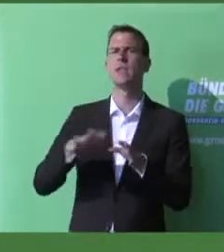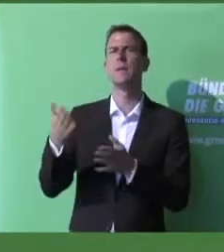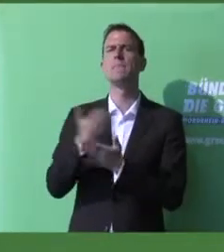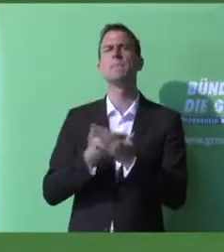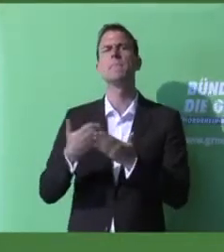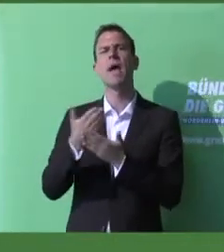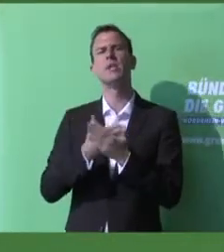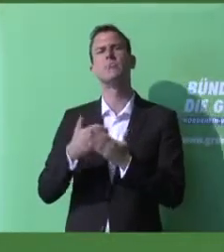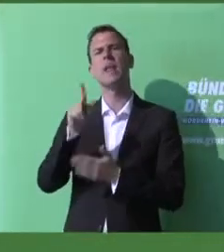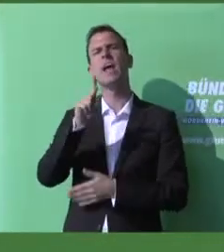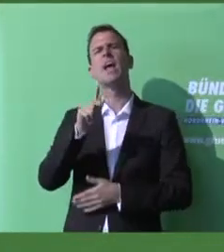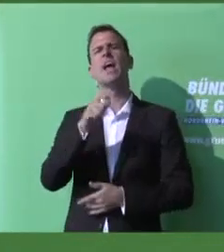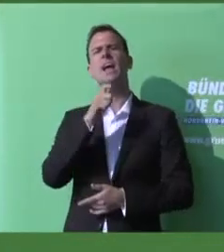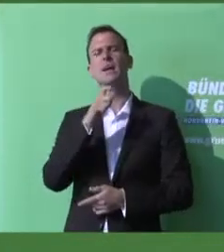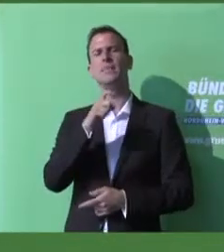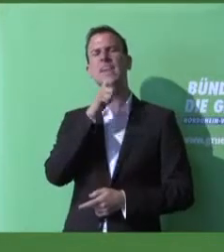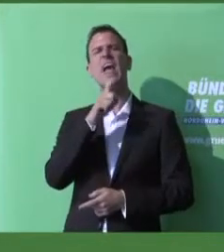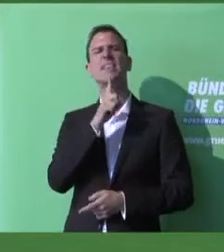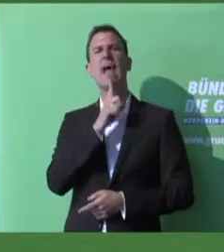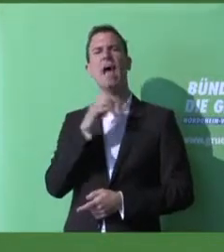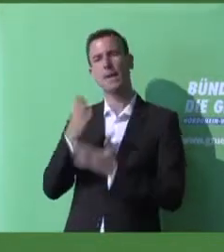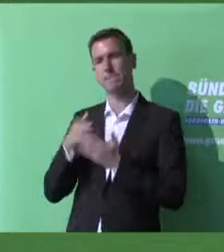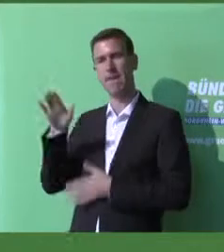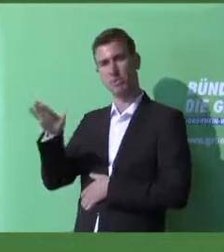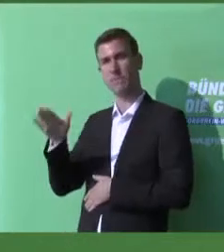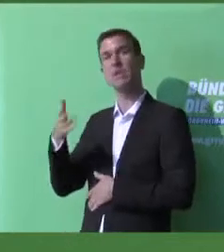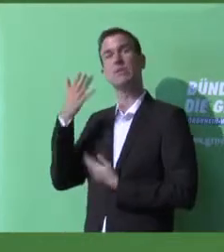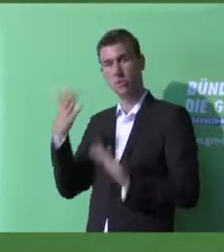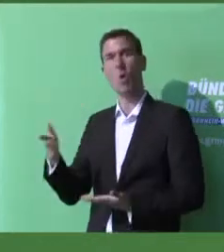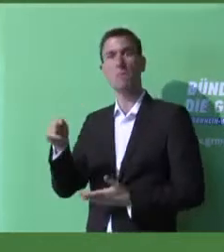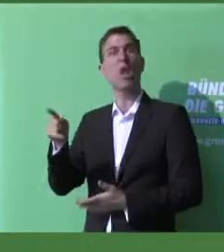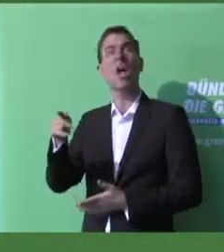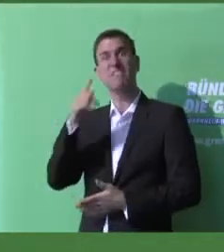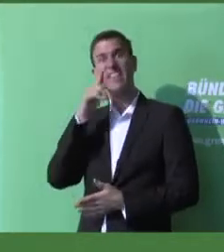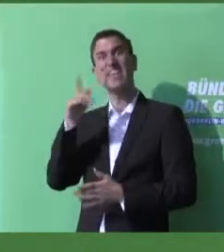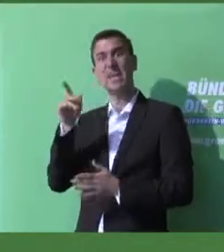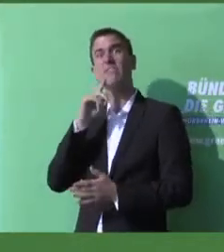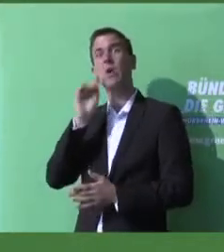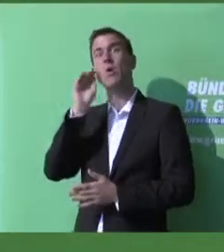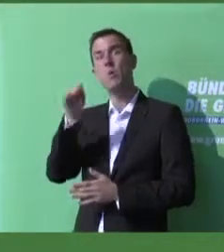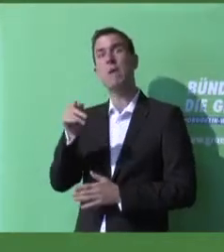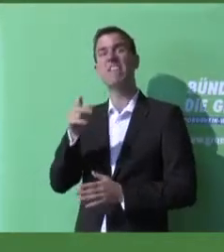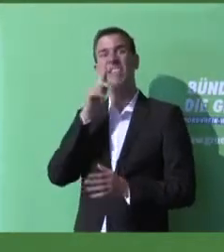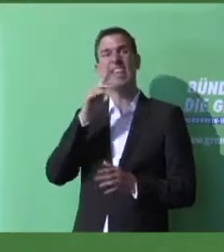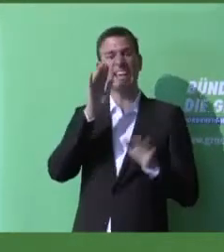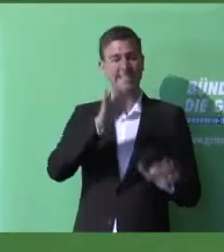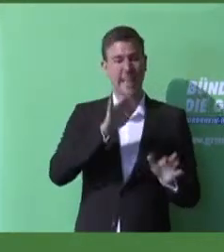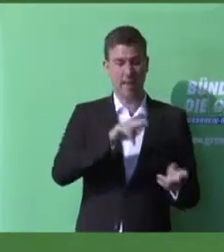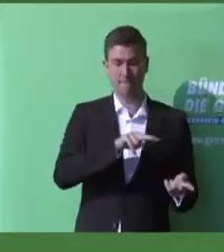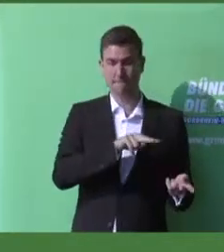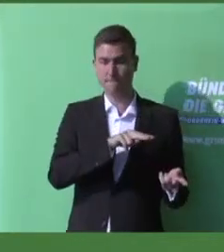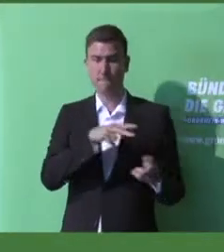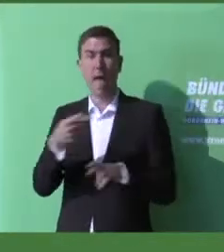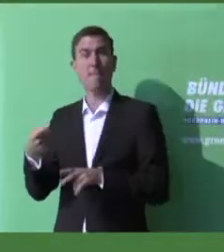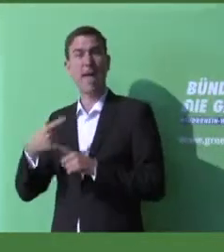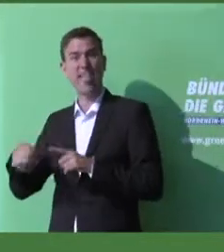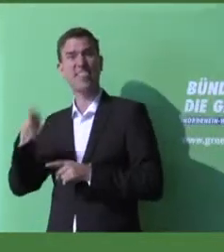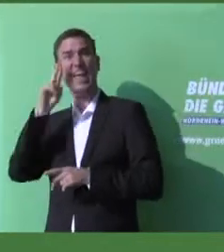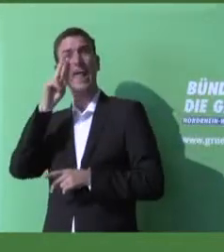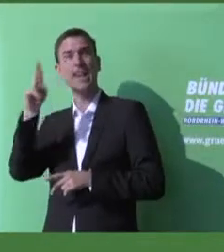beispielsweise in Katar. Dort steht die Todesstrafe auf den Übertritt vom Islam zu einer anderen